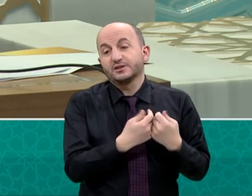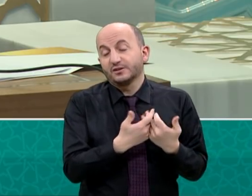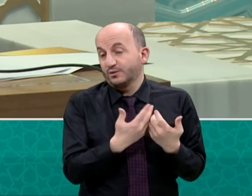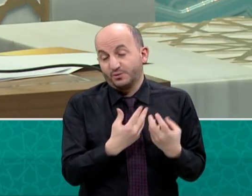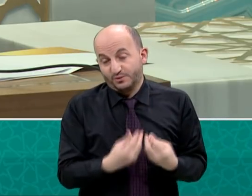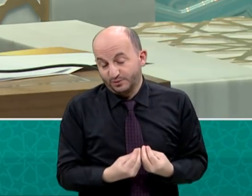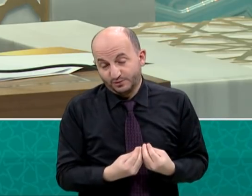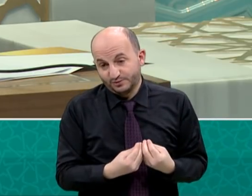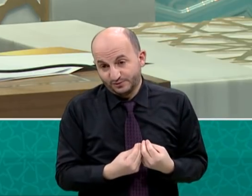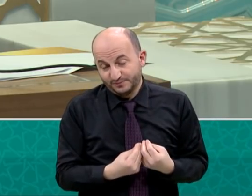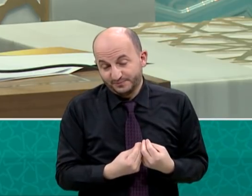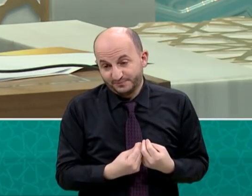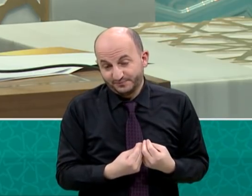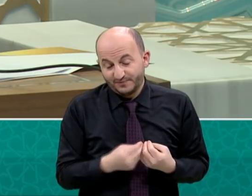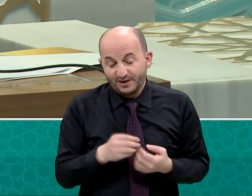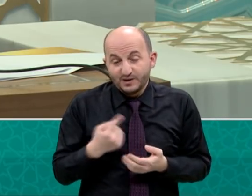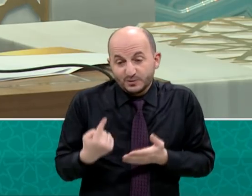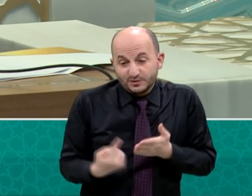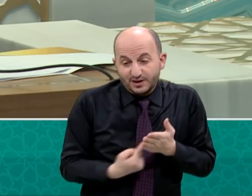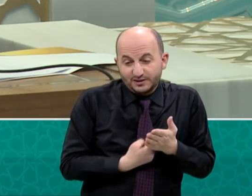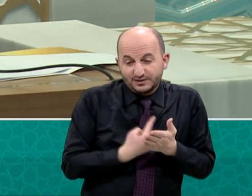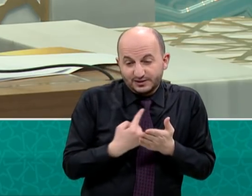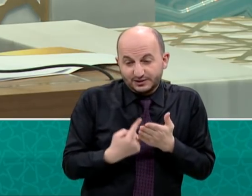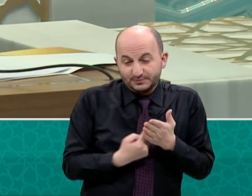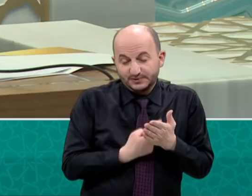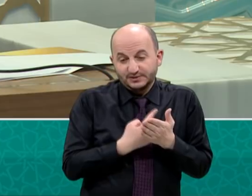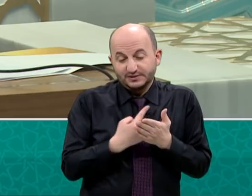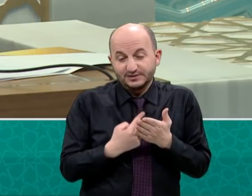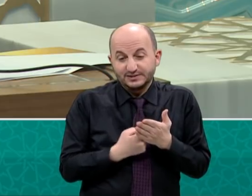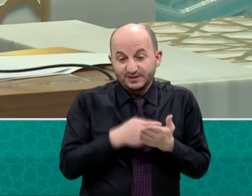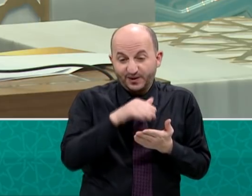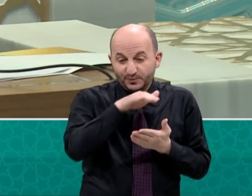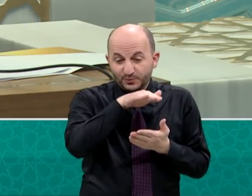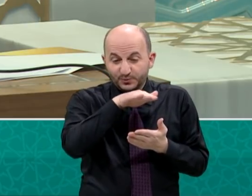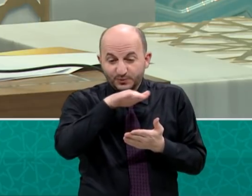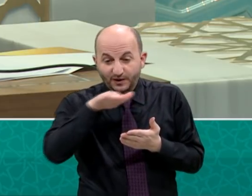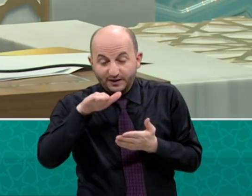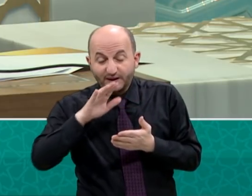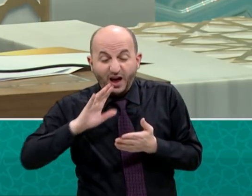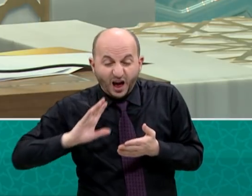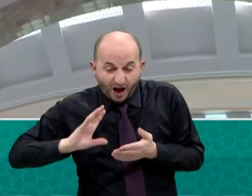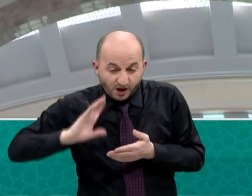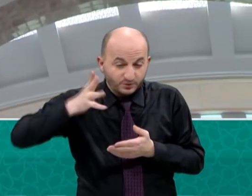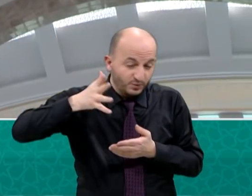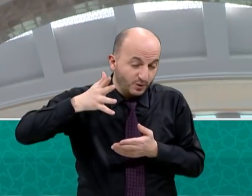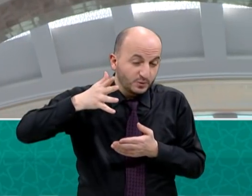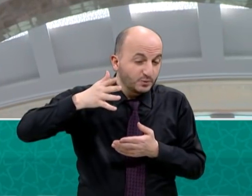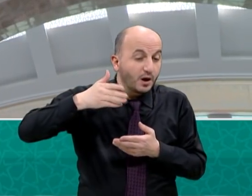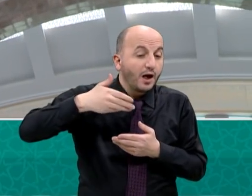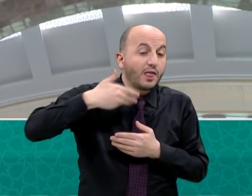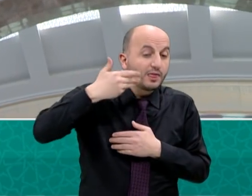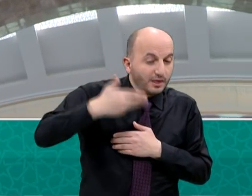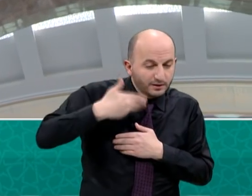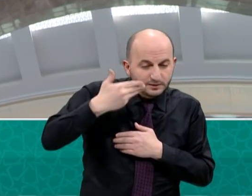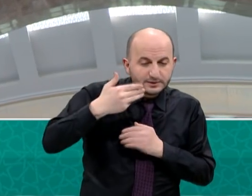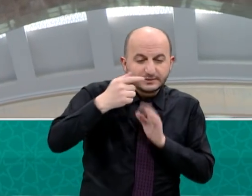Onun için Kur'an-ı Kerim'in üzerinde en çok durduğu